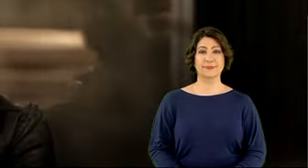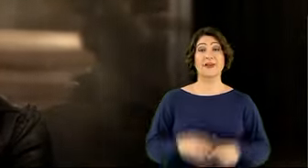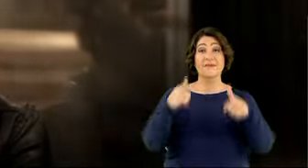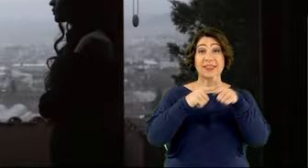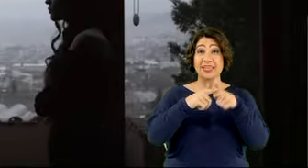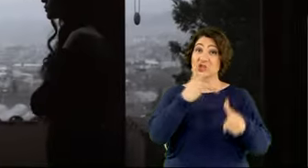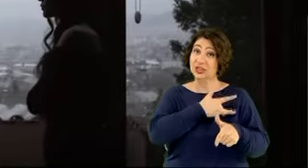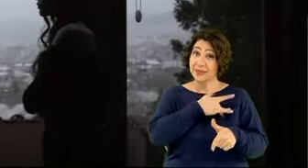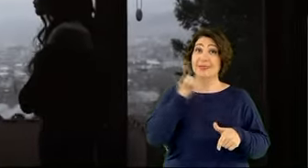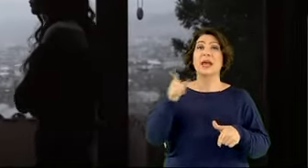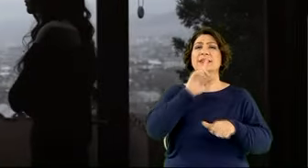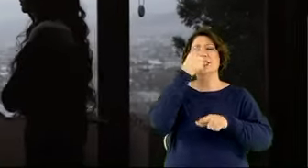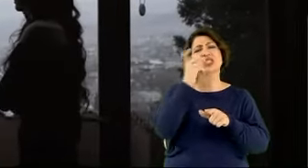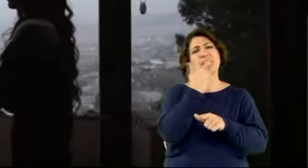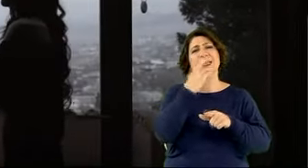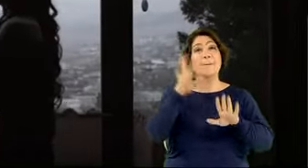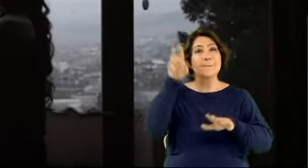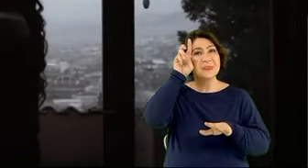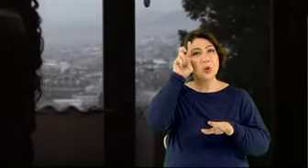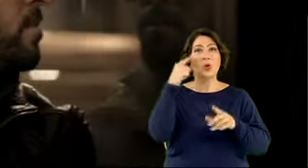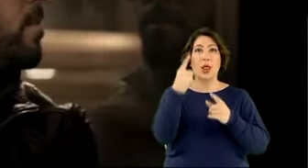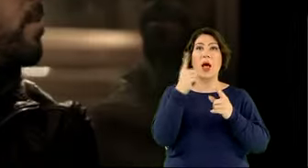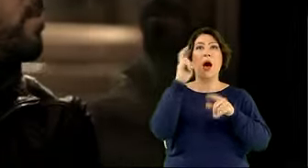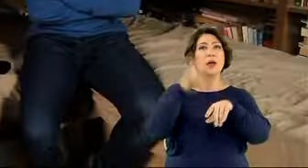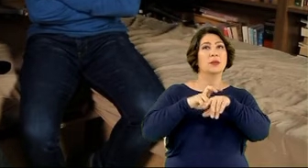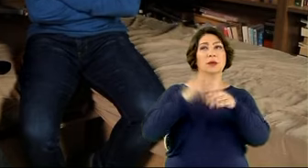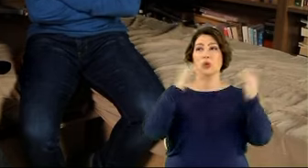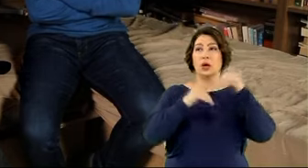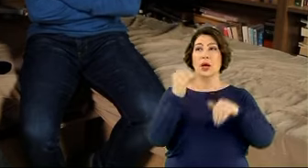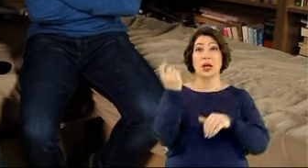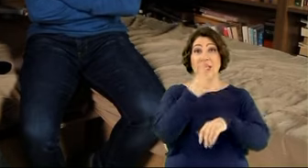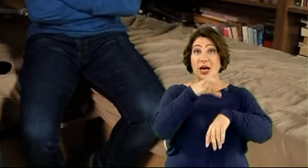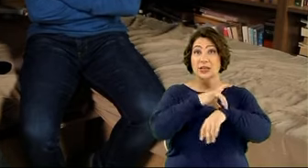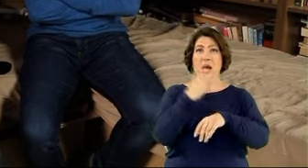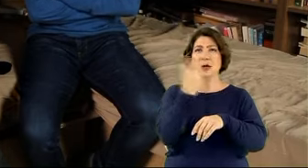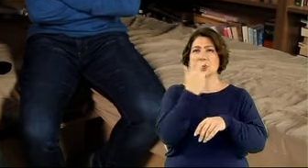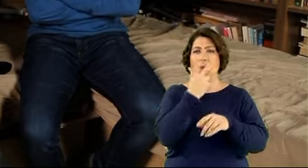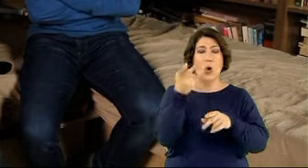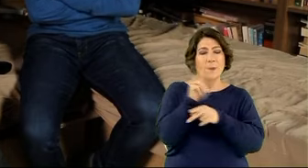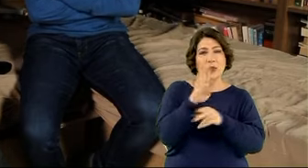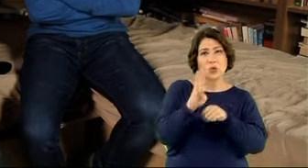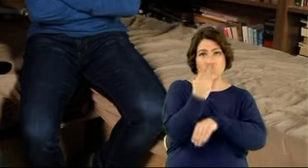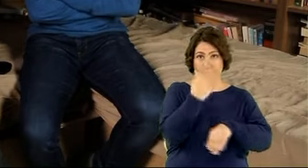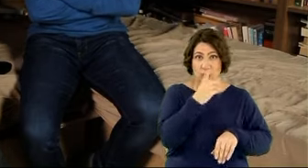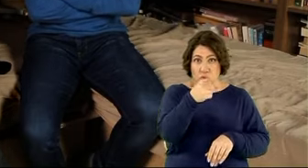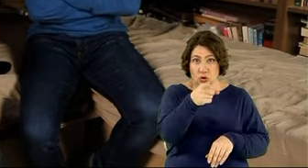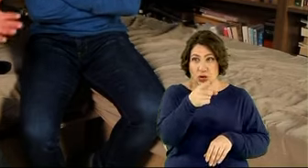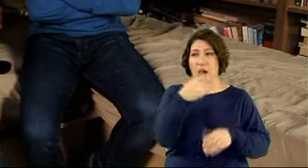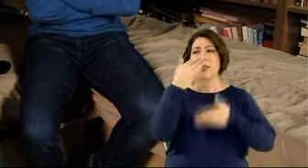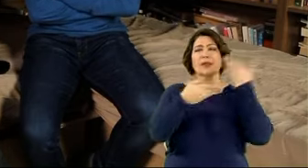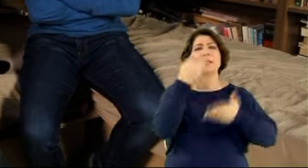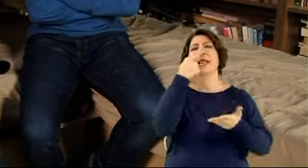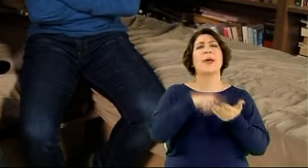Fettah Can artık sadece şarkılarıyla değil, psikoterapi yöntemiyle de anılıyor. Kaç hastamı Fettah Can şarkılarıyla ölümden döndürdüm biliyor musunuz?